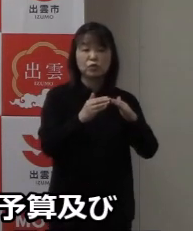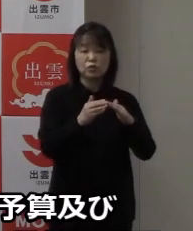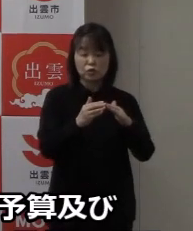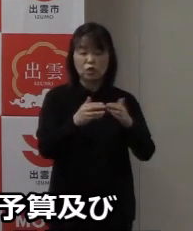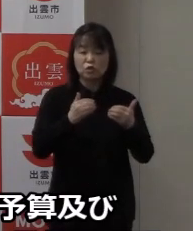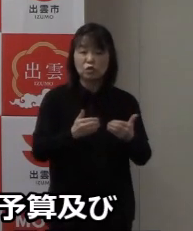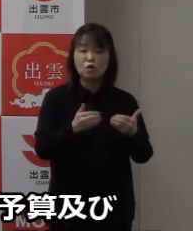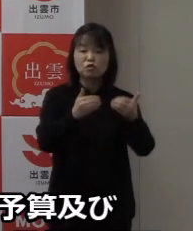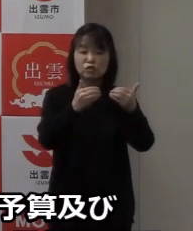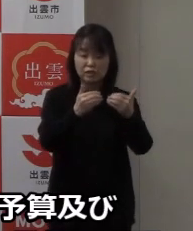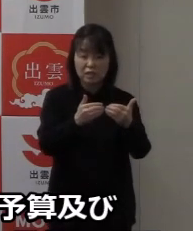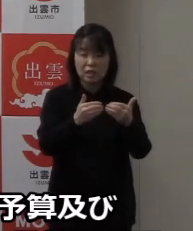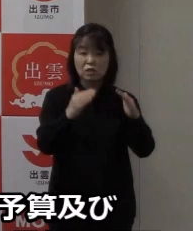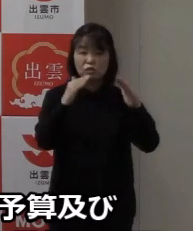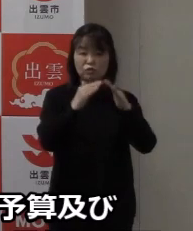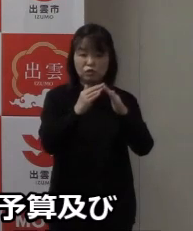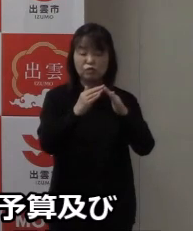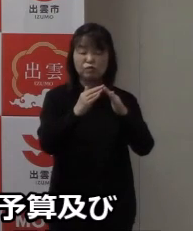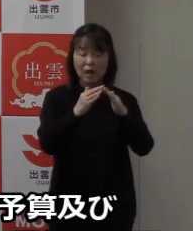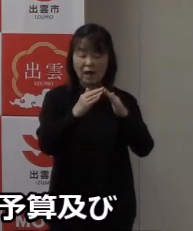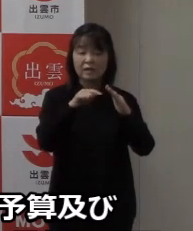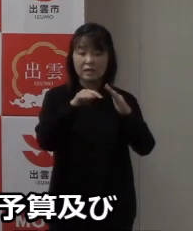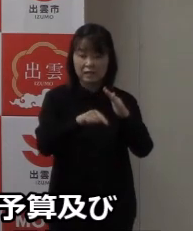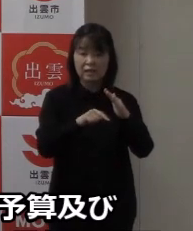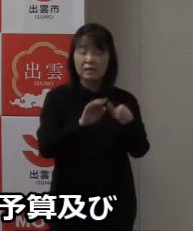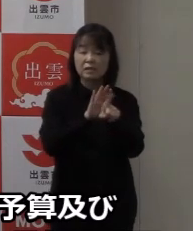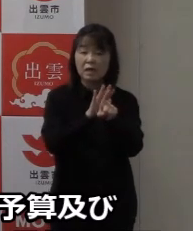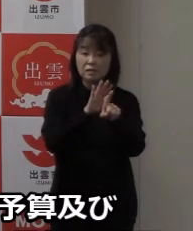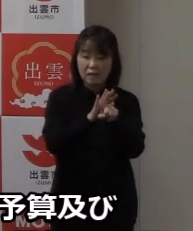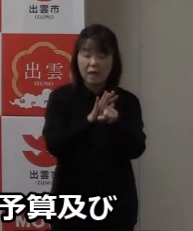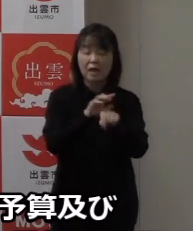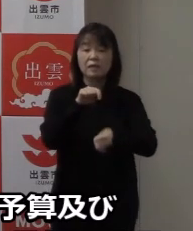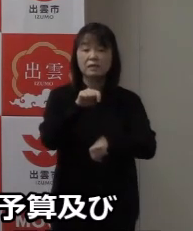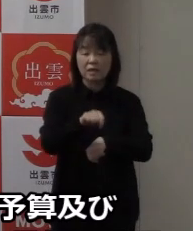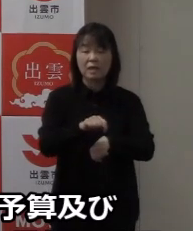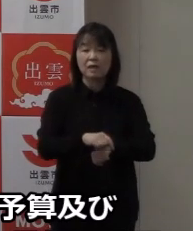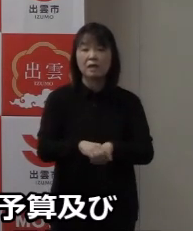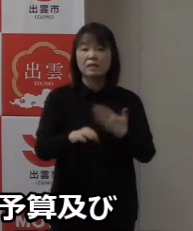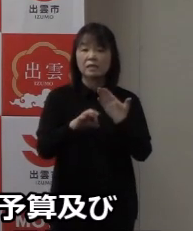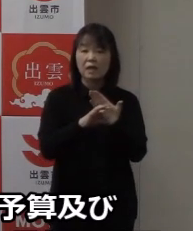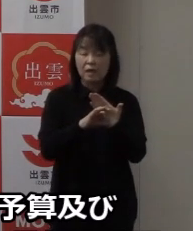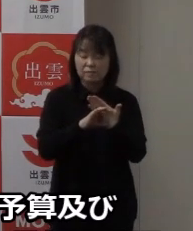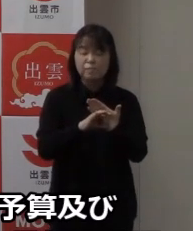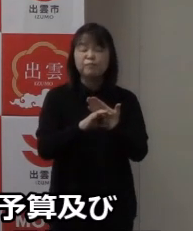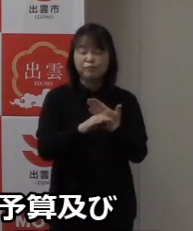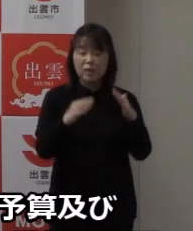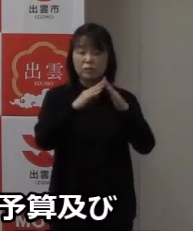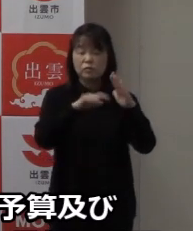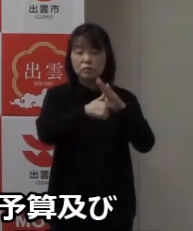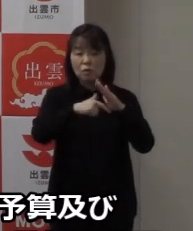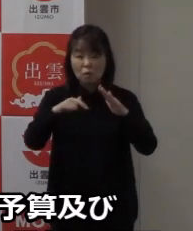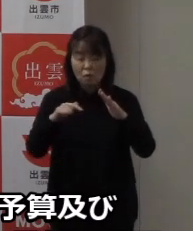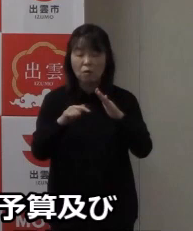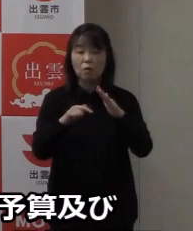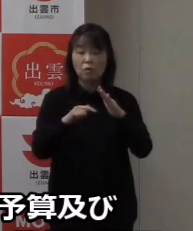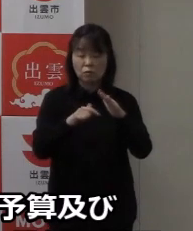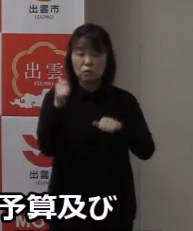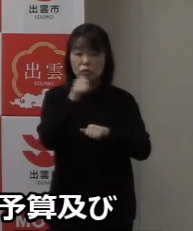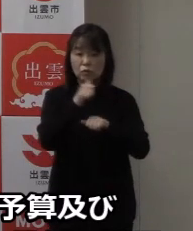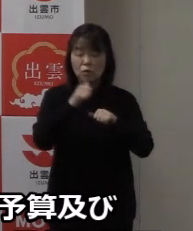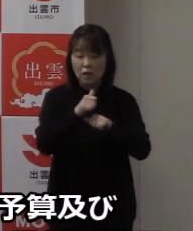に、この対象事業に中古住宅とか対象世帯に孫ターン世帯を追加をして拡充を図ってまいります